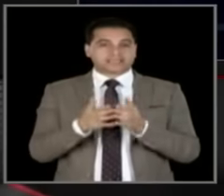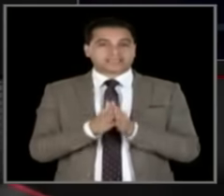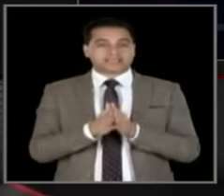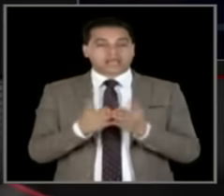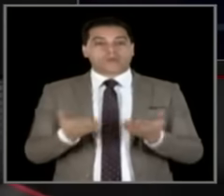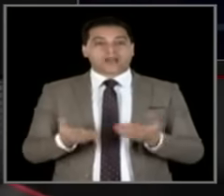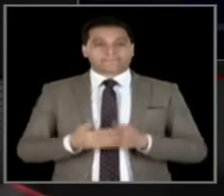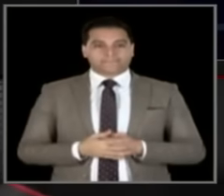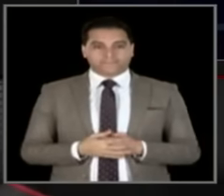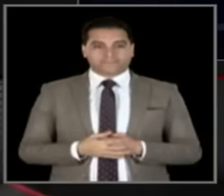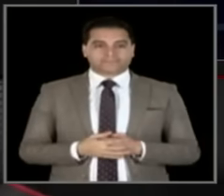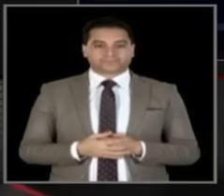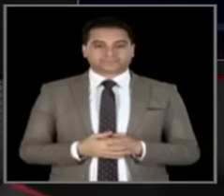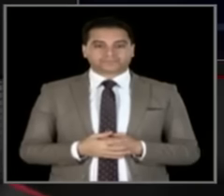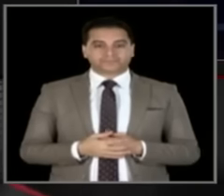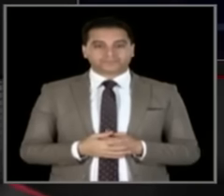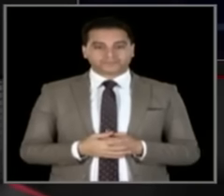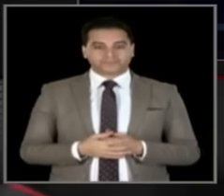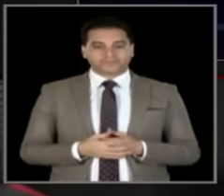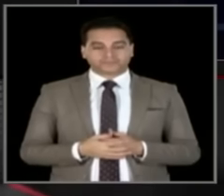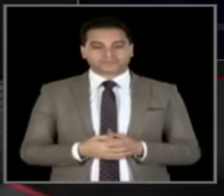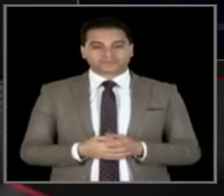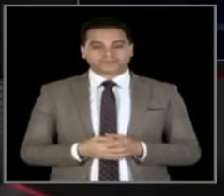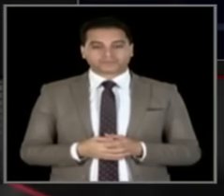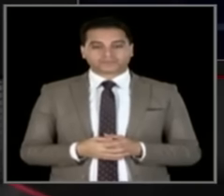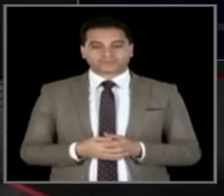134 يساوي كام؟